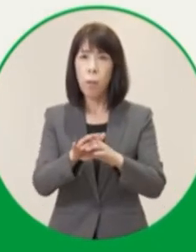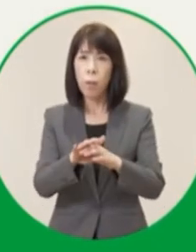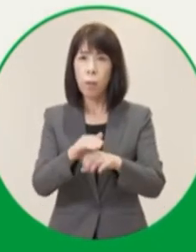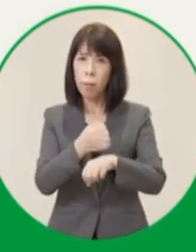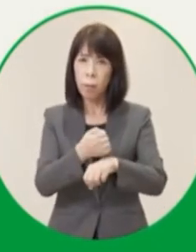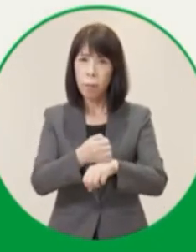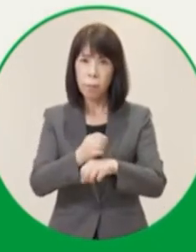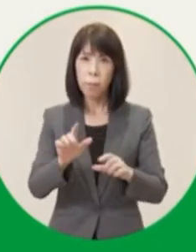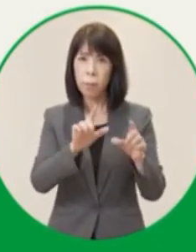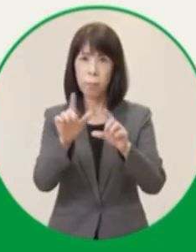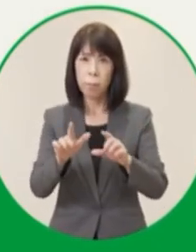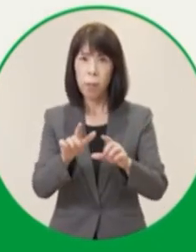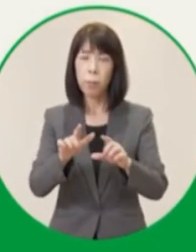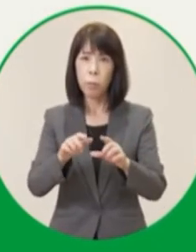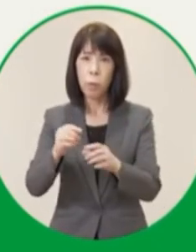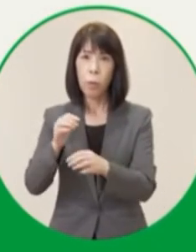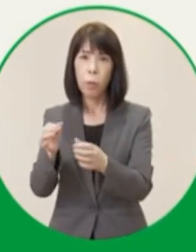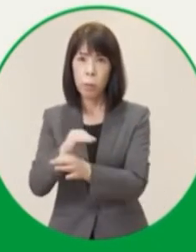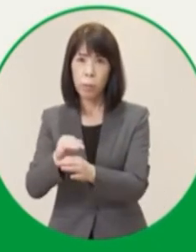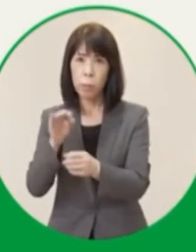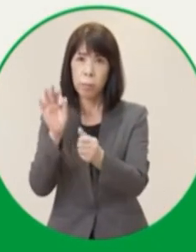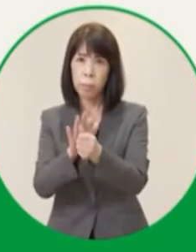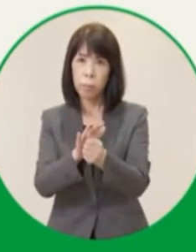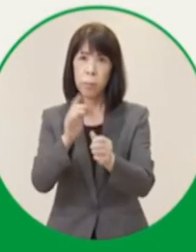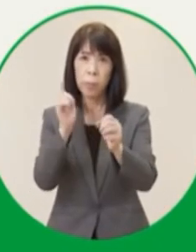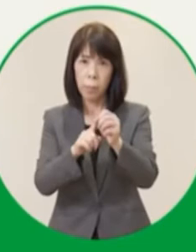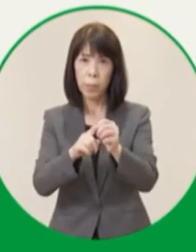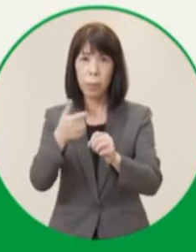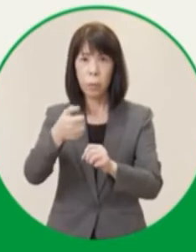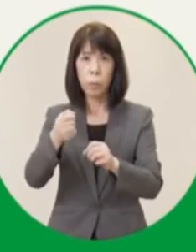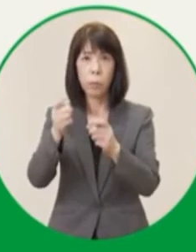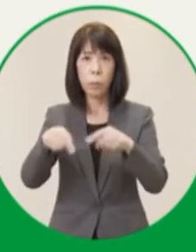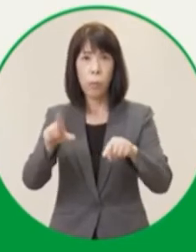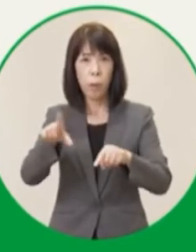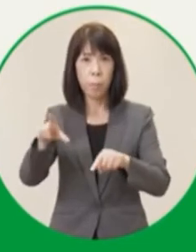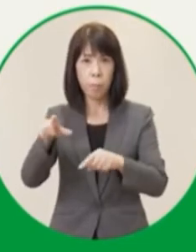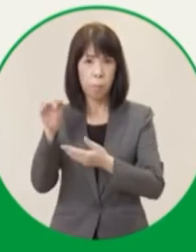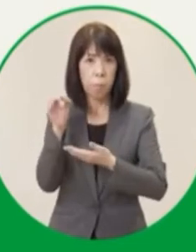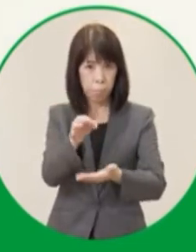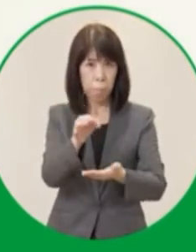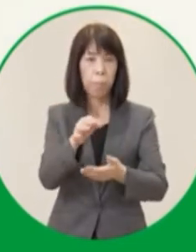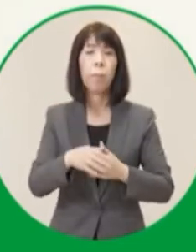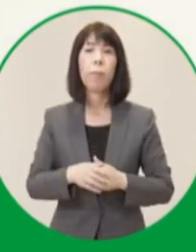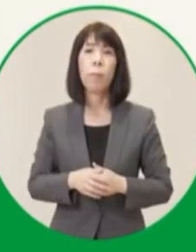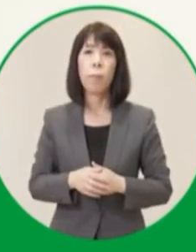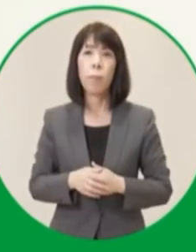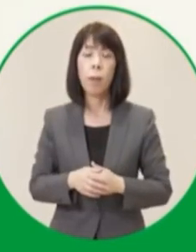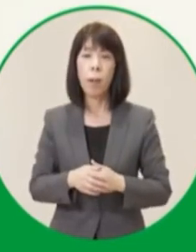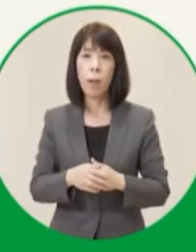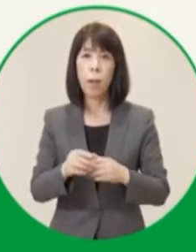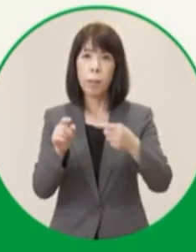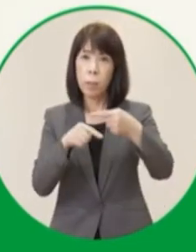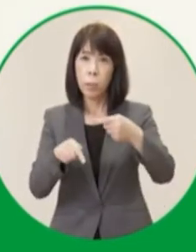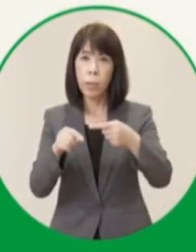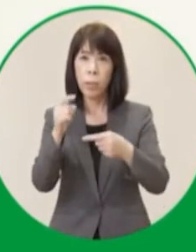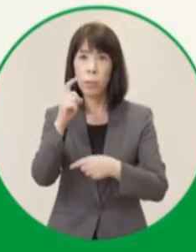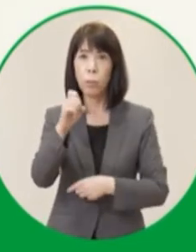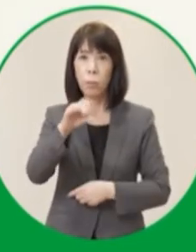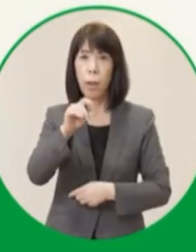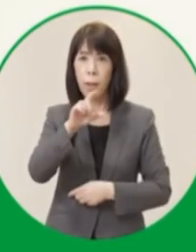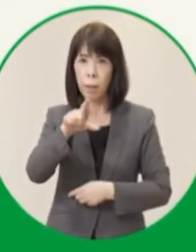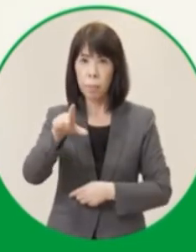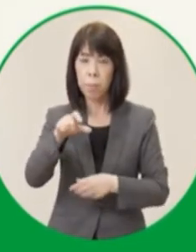ついた暮らしと経済を救うため、50兆円の緊急経済対策をすぐにやります。一律10万円の現金給